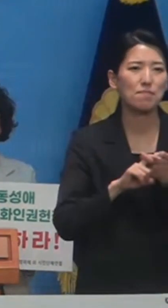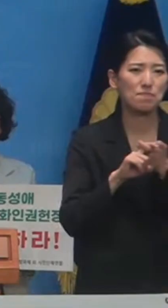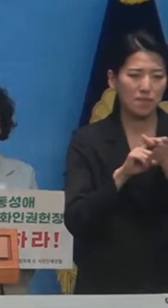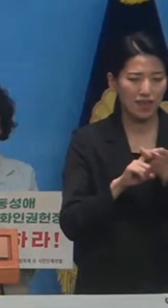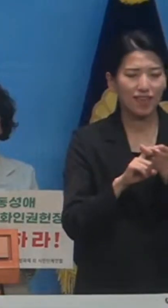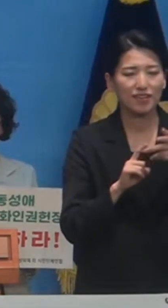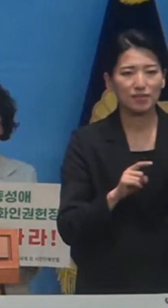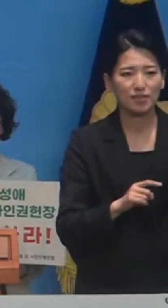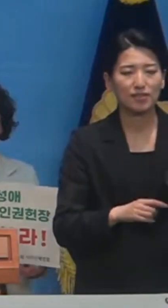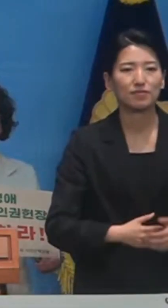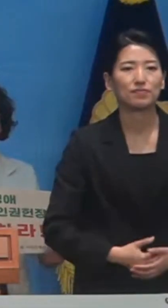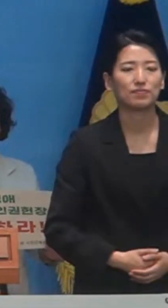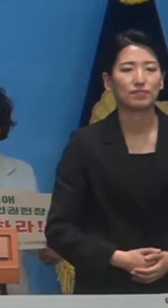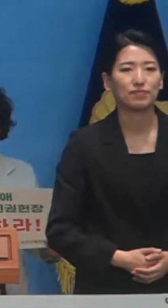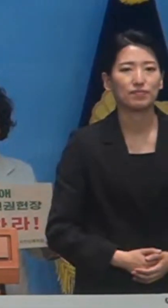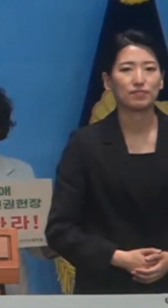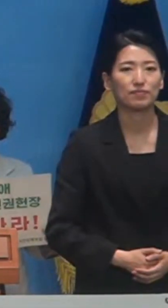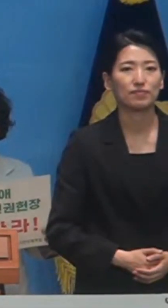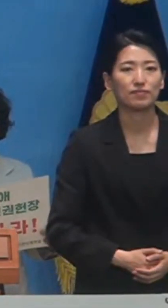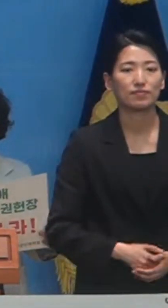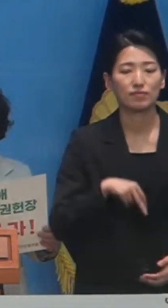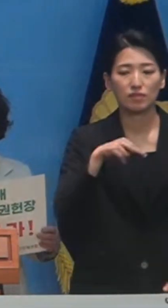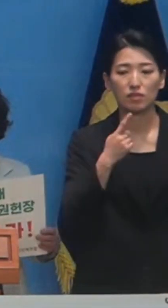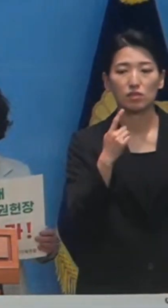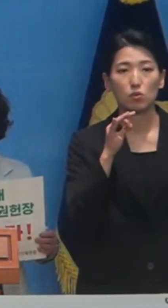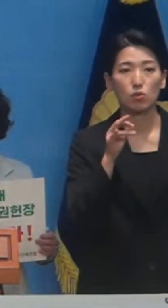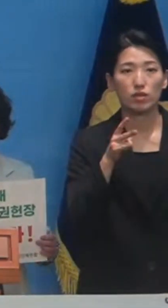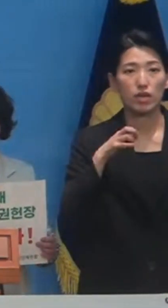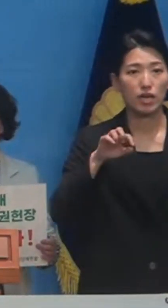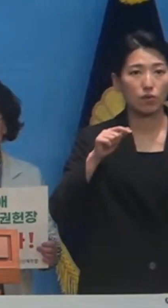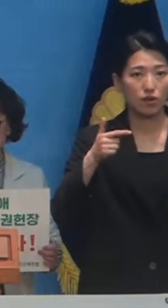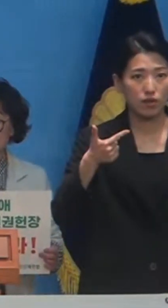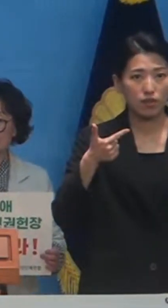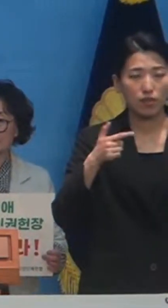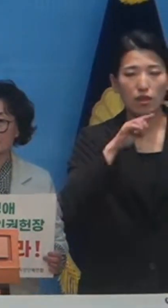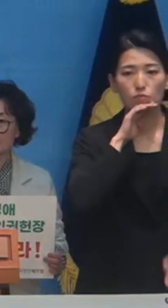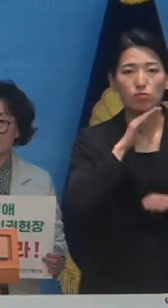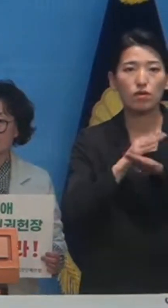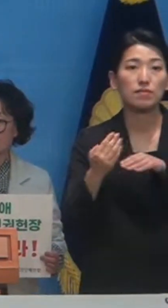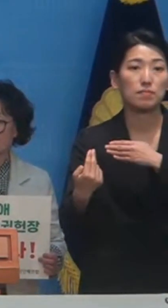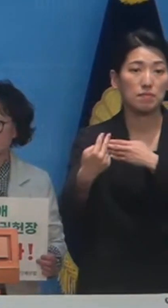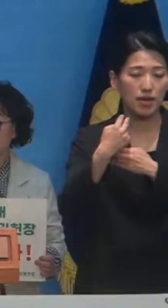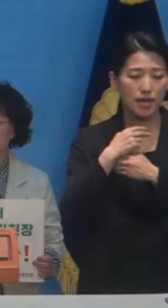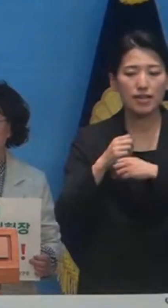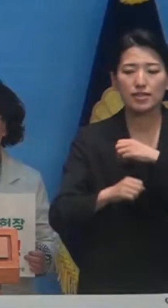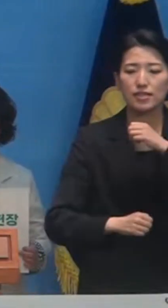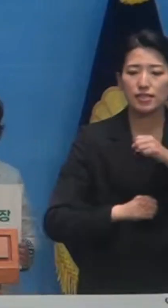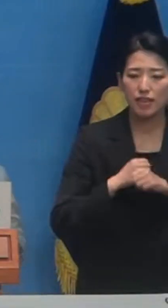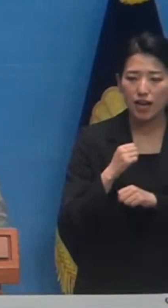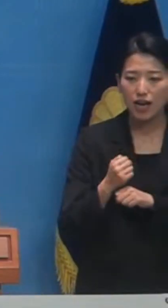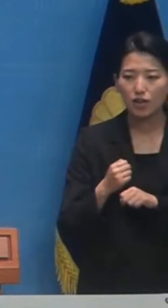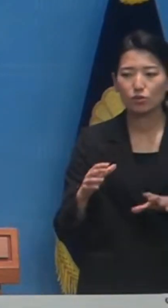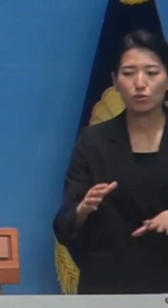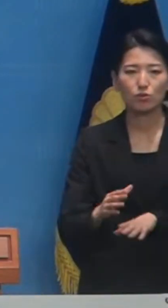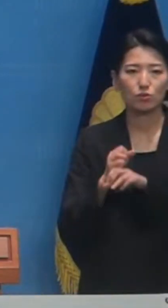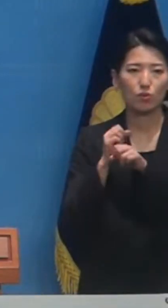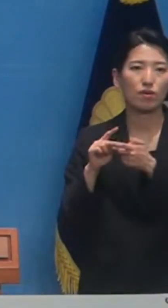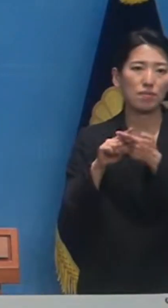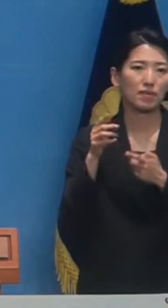박은희 대표님. 그리고 송예원 탈북민 자유북한 총연맹